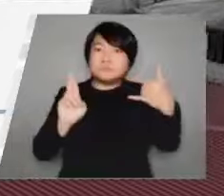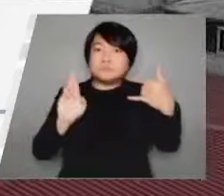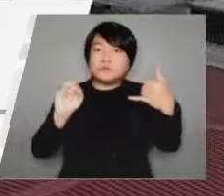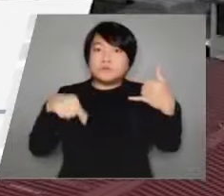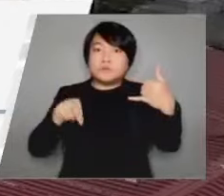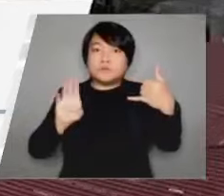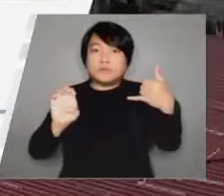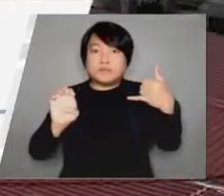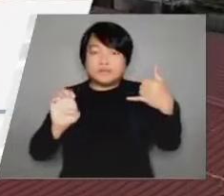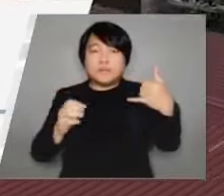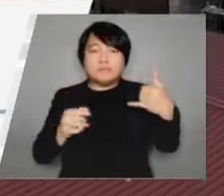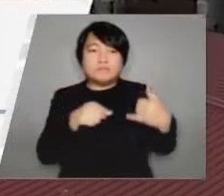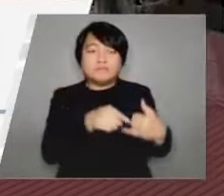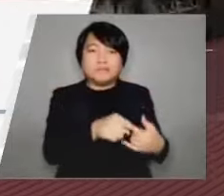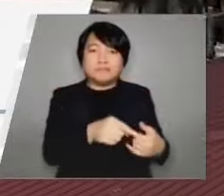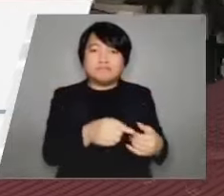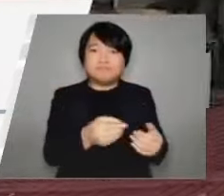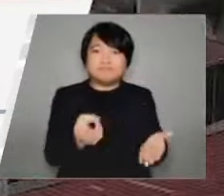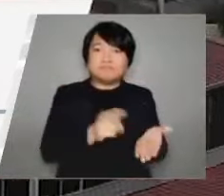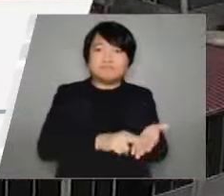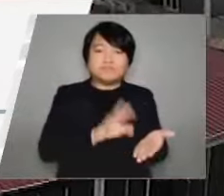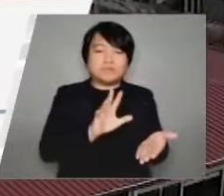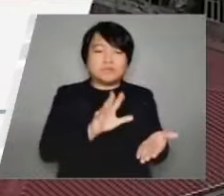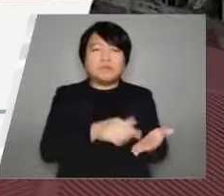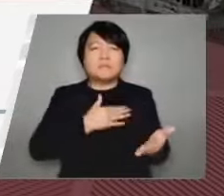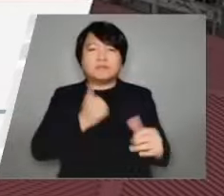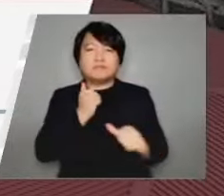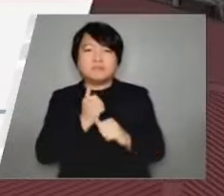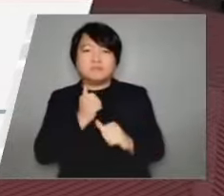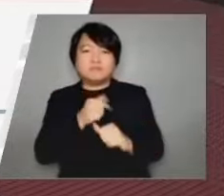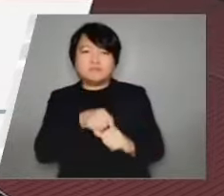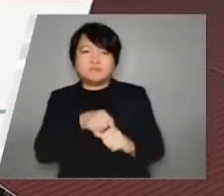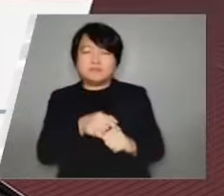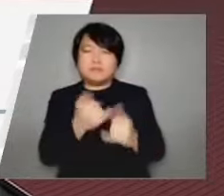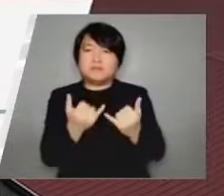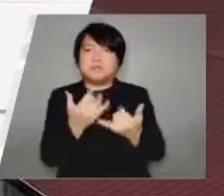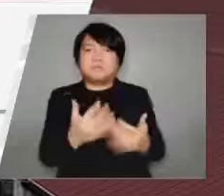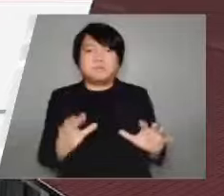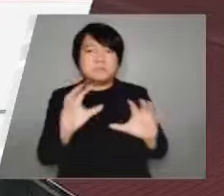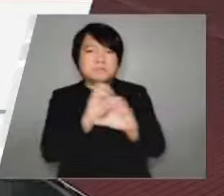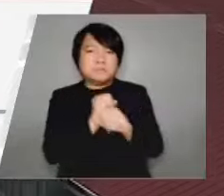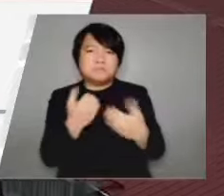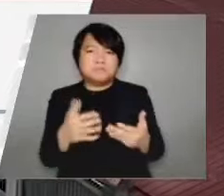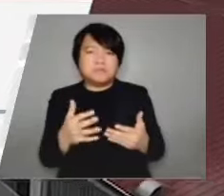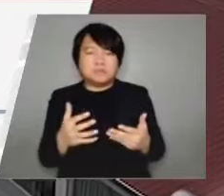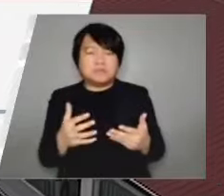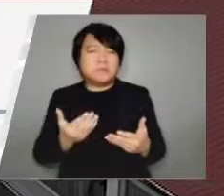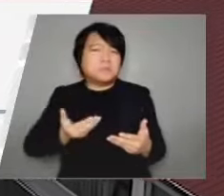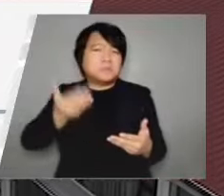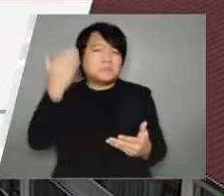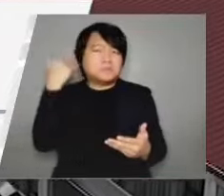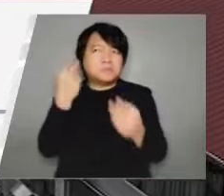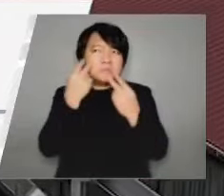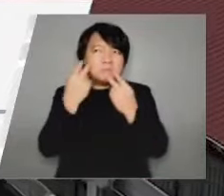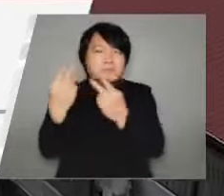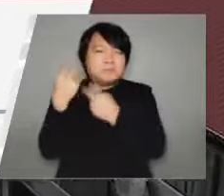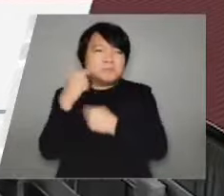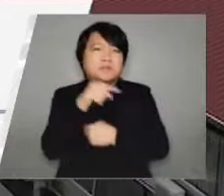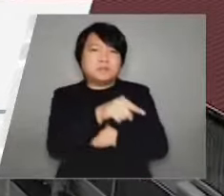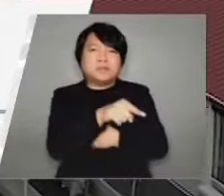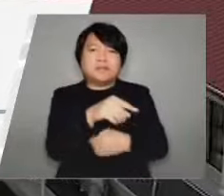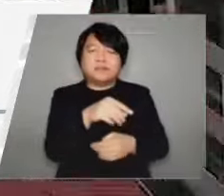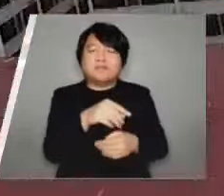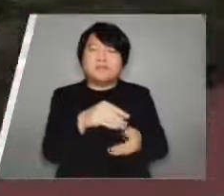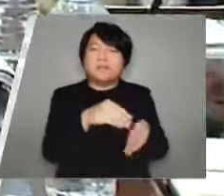Pero matagal lang pong hindi siya nagtatrabaho sa akin. Tingin ko po kasi nag-aaral siya somewhere dyan sa Clark, no? Mm-hmm. Baka nakitira